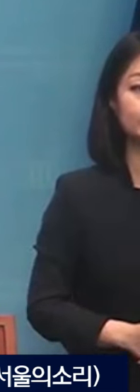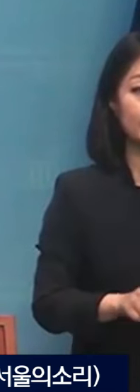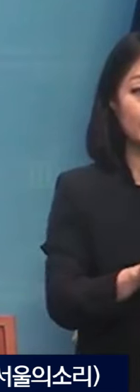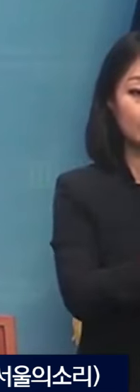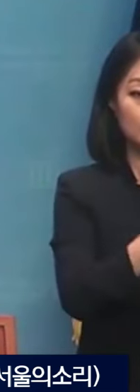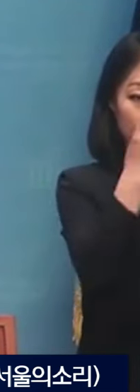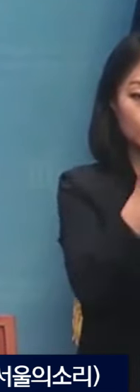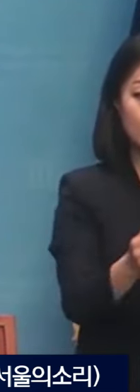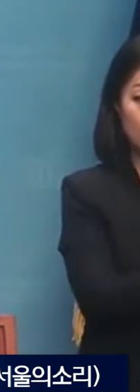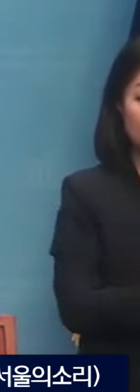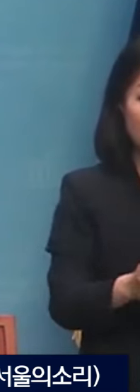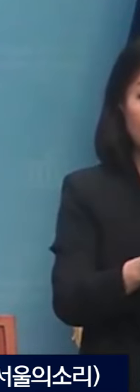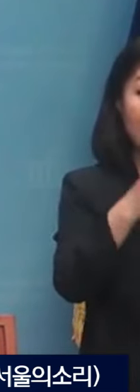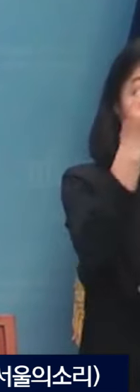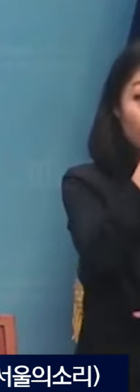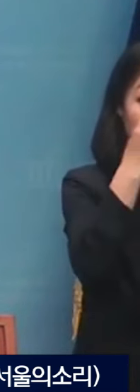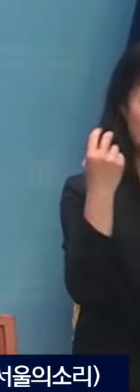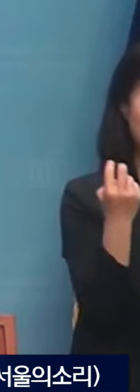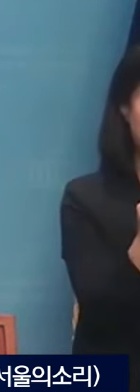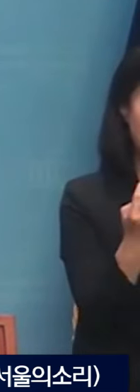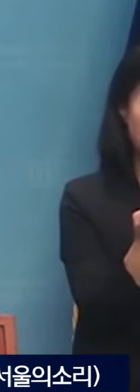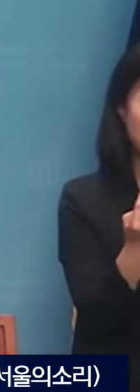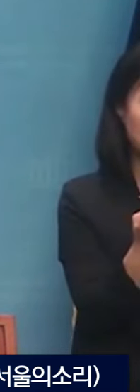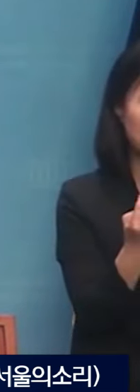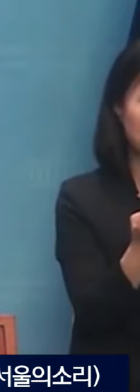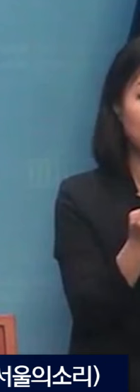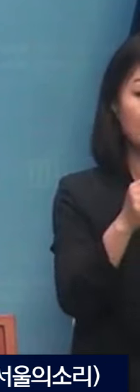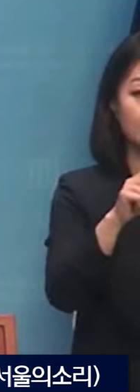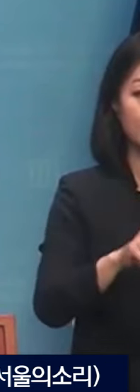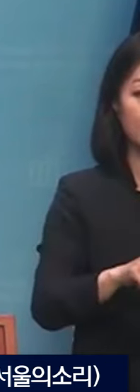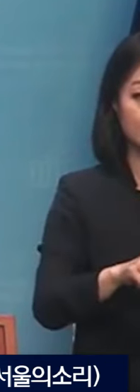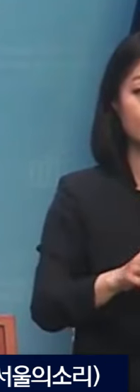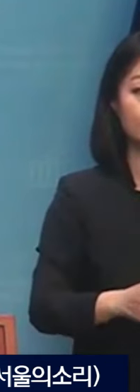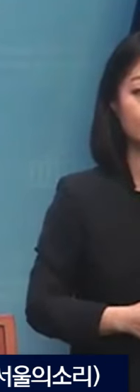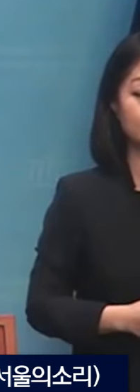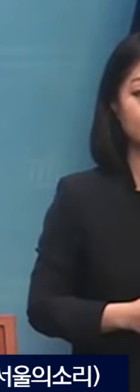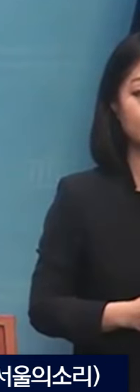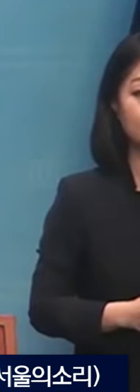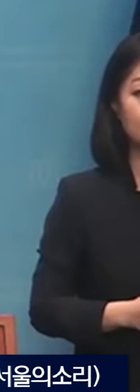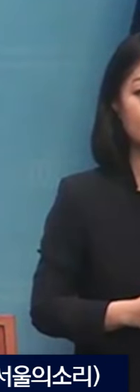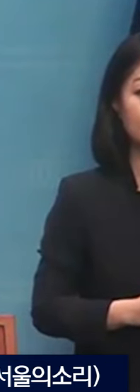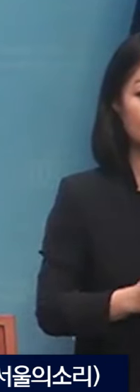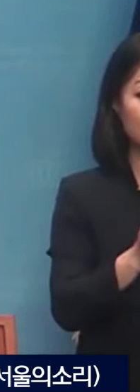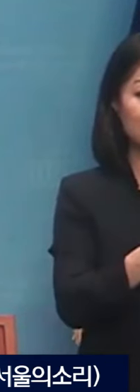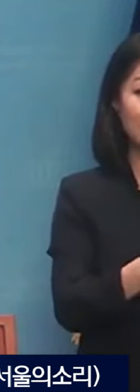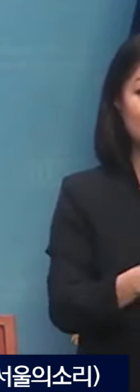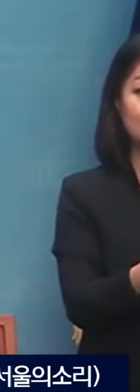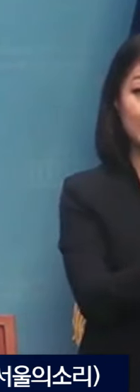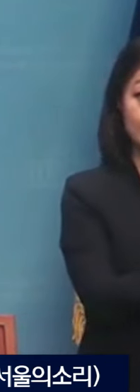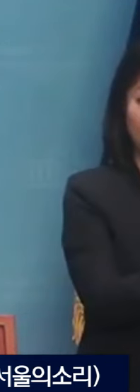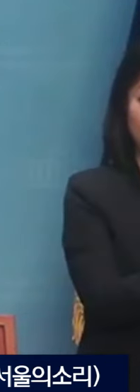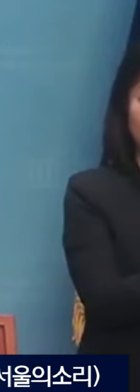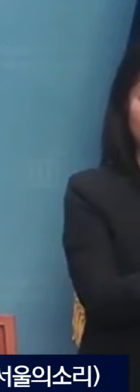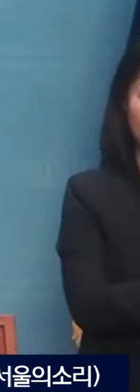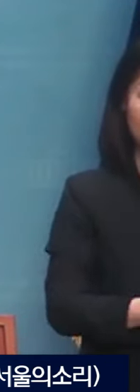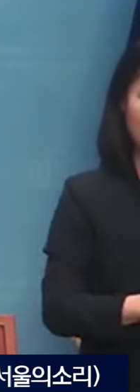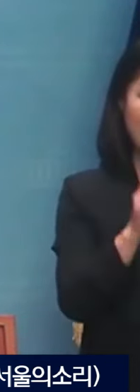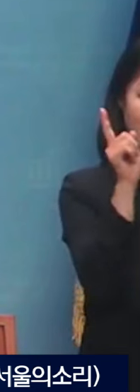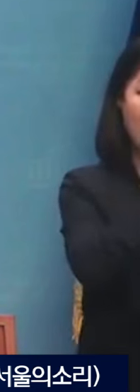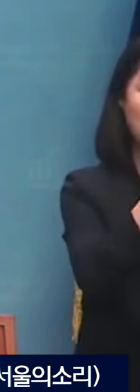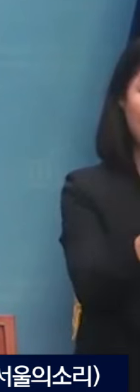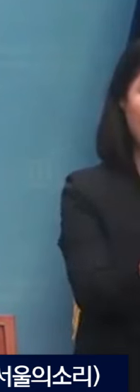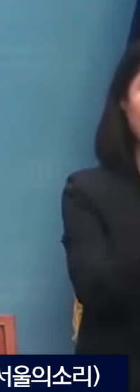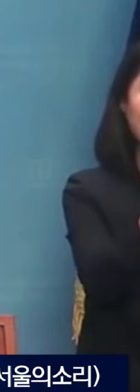특조위 조사 방법 중에 저희 당에서 이것은 악법적 요소가